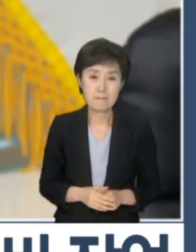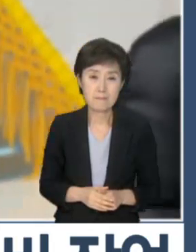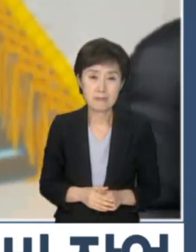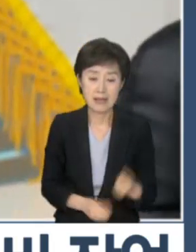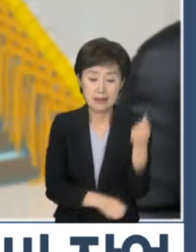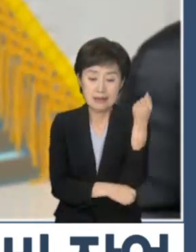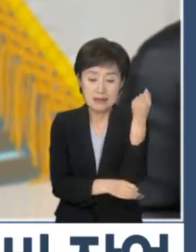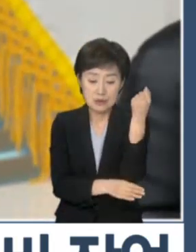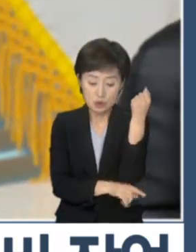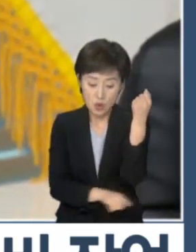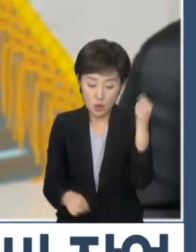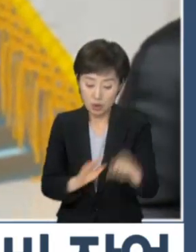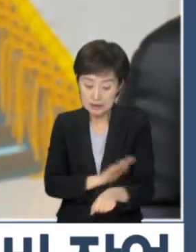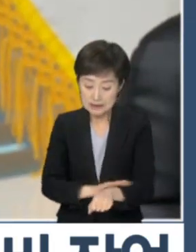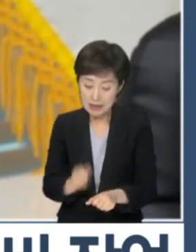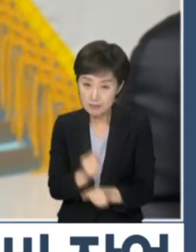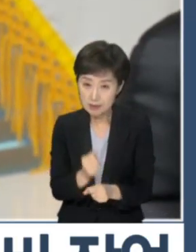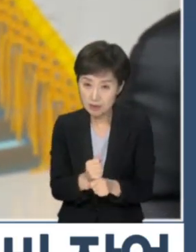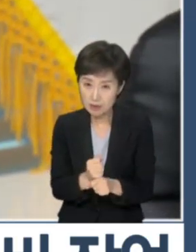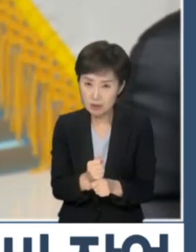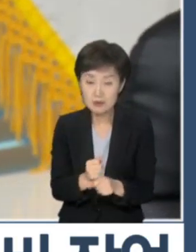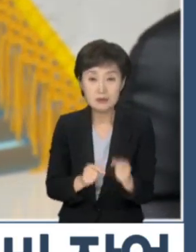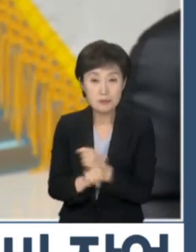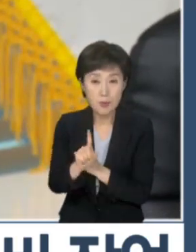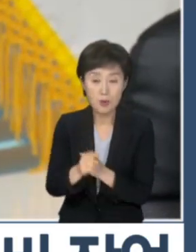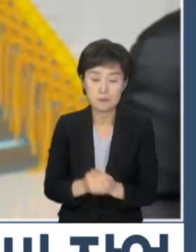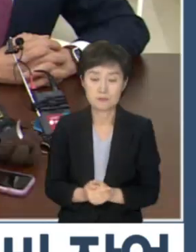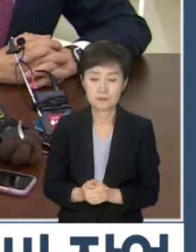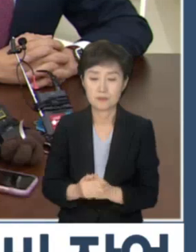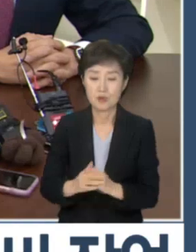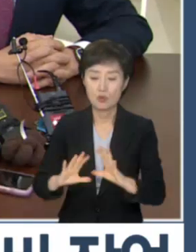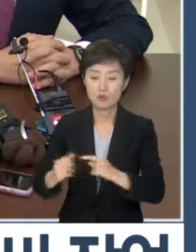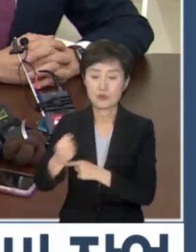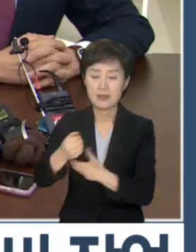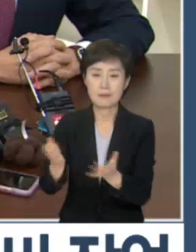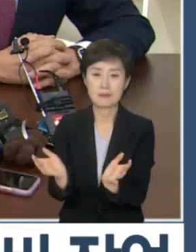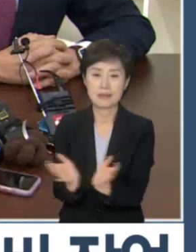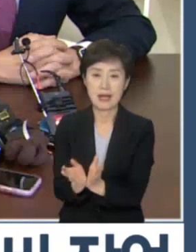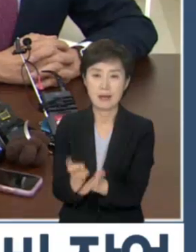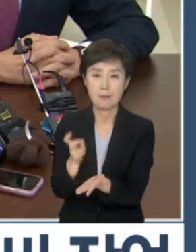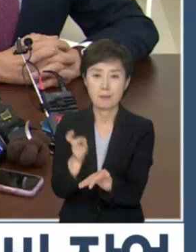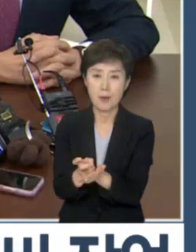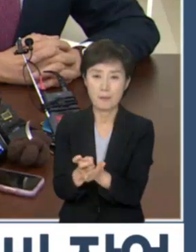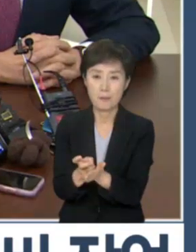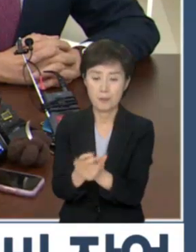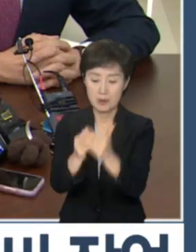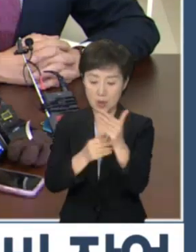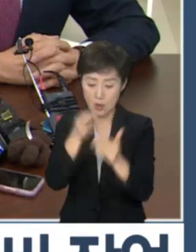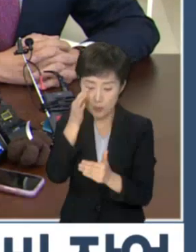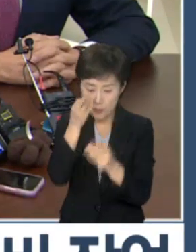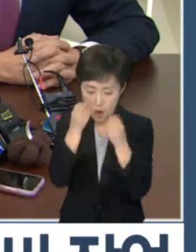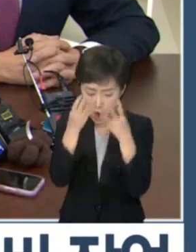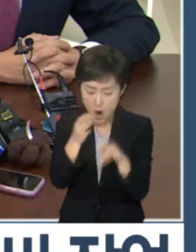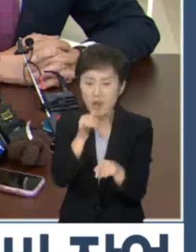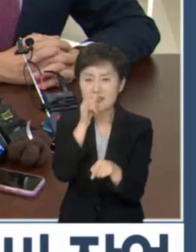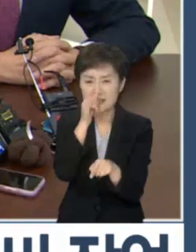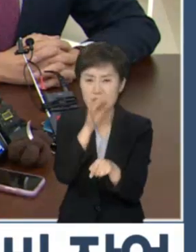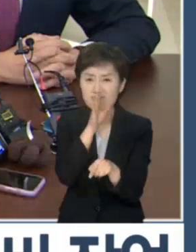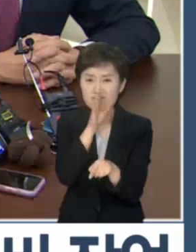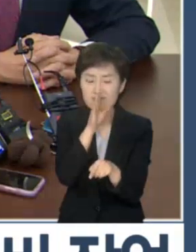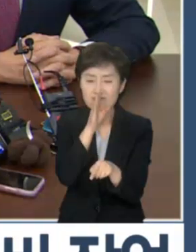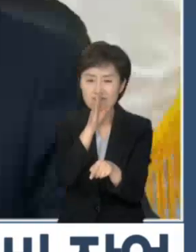되지 않겠냐 하는데 우리 국민의힘의 당원 당규에도 그런 상당히 혁신적인 안이 있습니다. 이 공천과